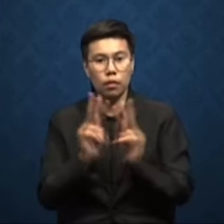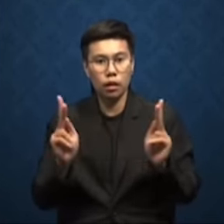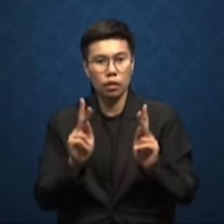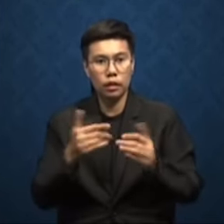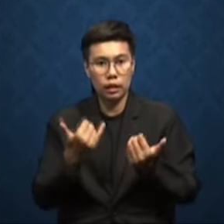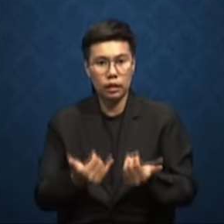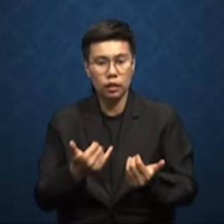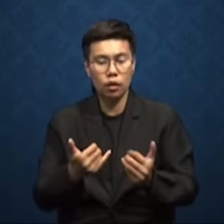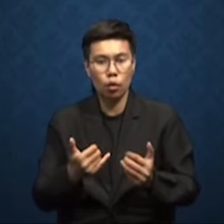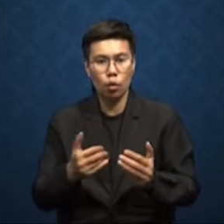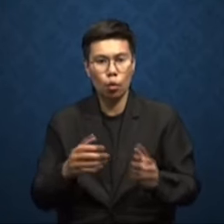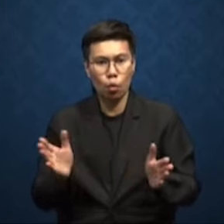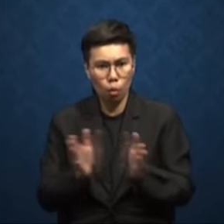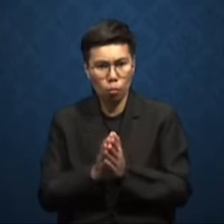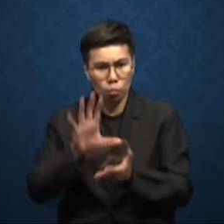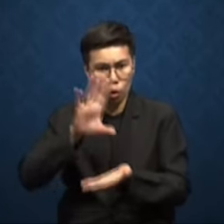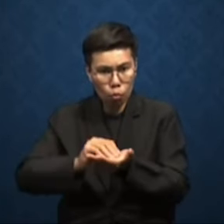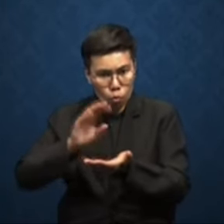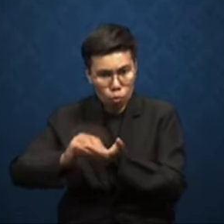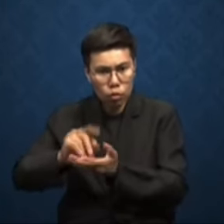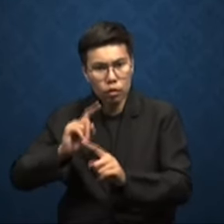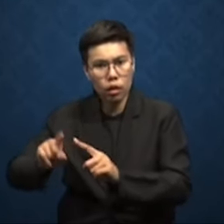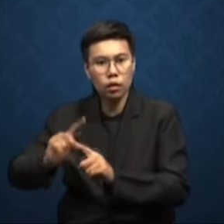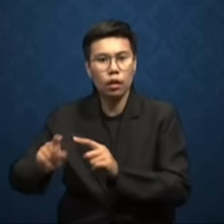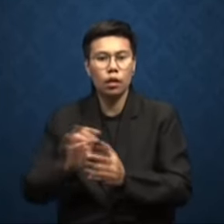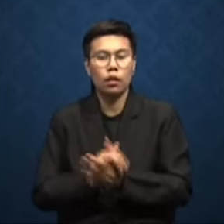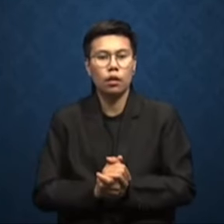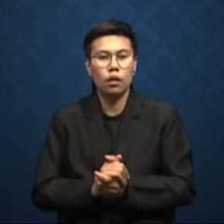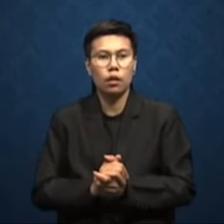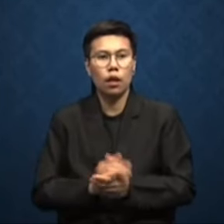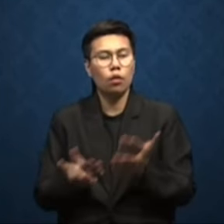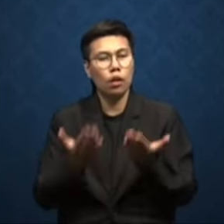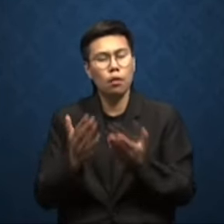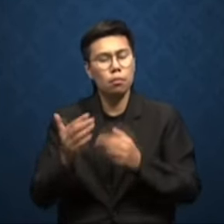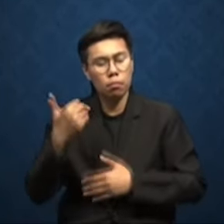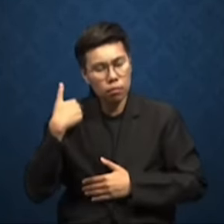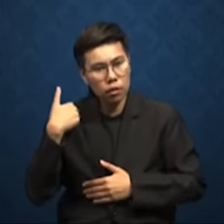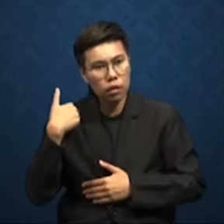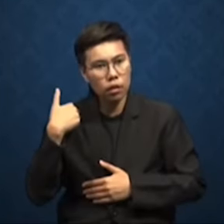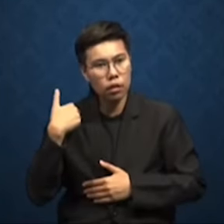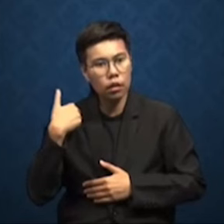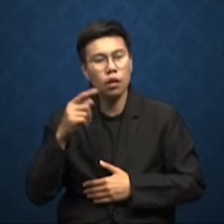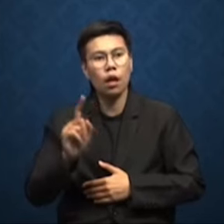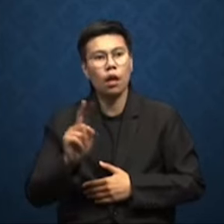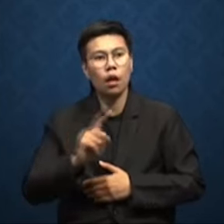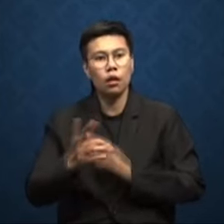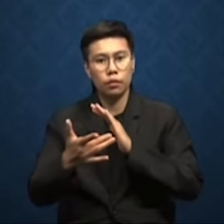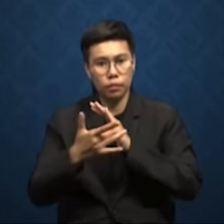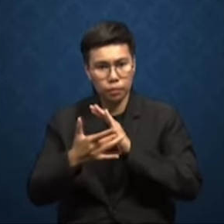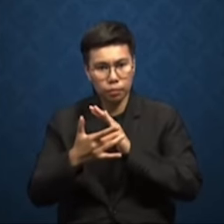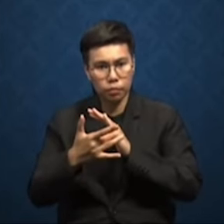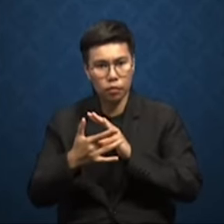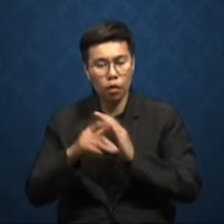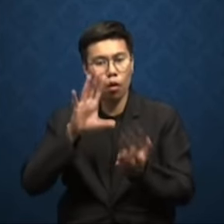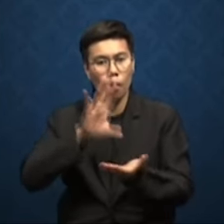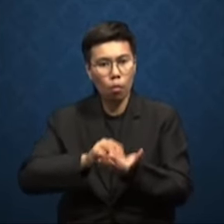มข้อมูลจากพรรคการเมืองต่างๆนะฮะแล้วแต่ละพรรคการเมืองนั้นนะมีคนเข้าไปใช้ดิจิตอลไปใช้